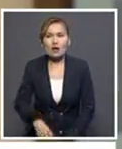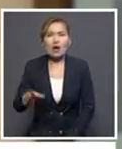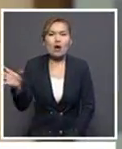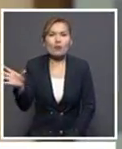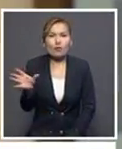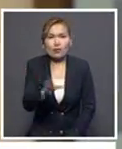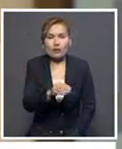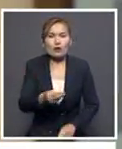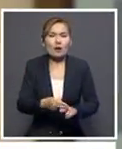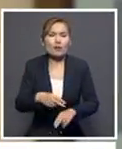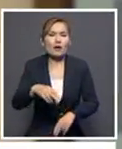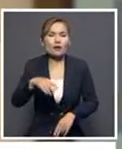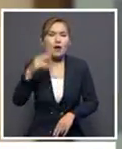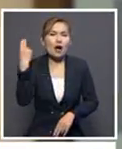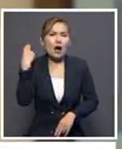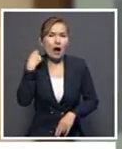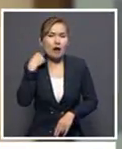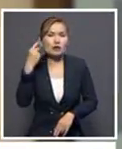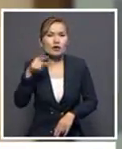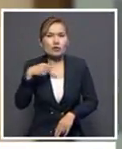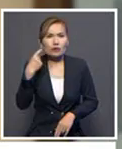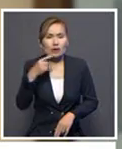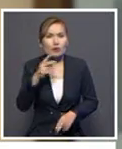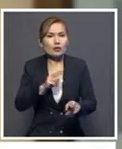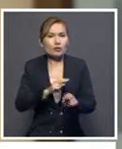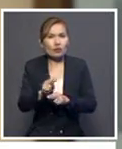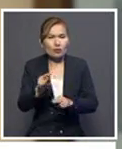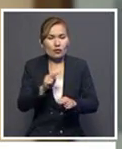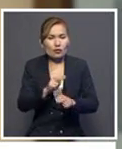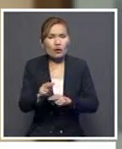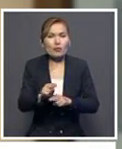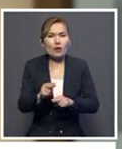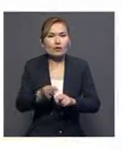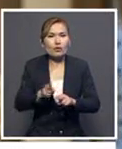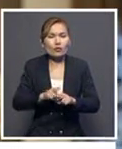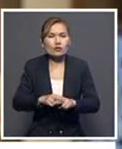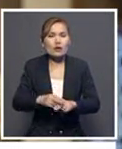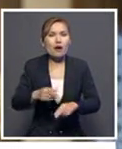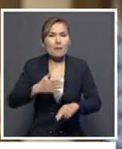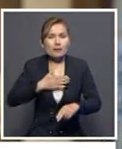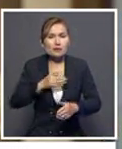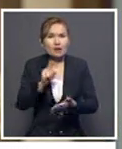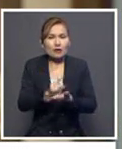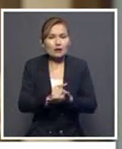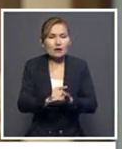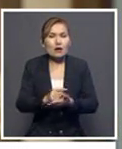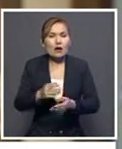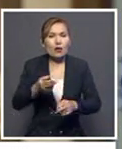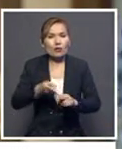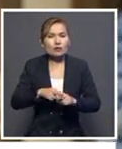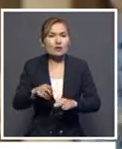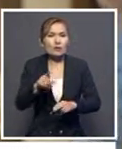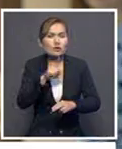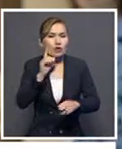үйретеміз, жаңашылдыққа жүгіреміз деп баланың миын қойыртпаққа айналдырып, одан дүбәрі шықпасына кім кепіл? Мұғалімнің өзі 5 жыл оқып, мысалы